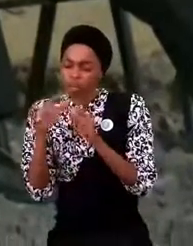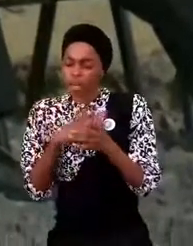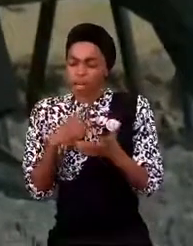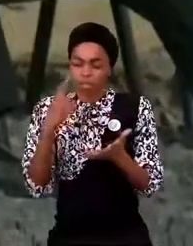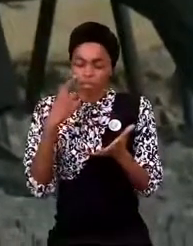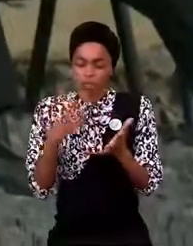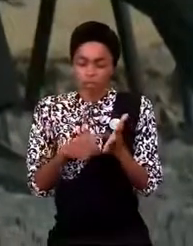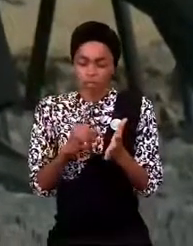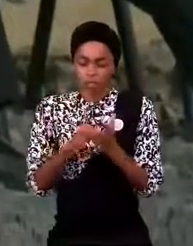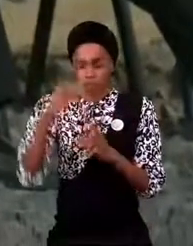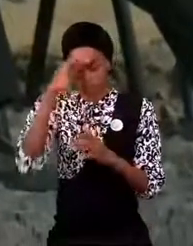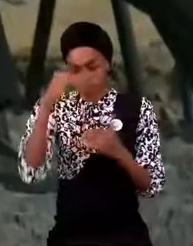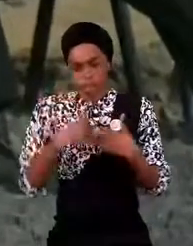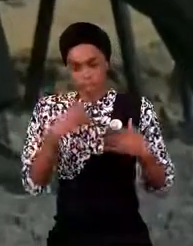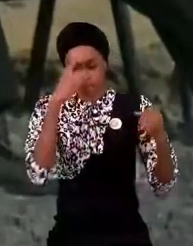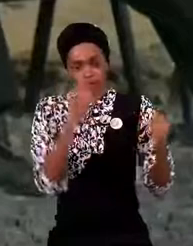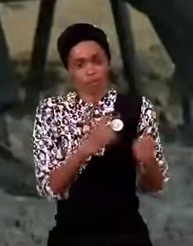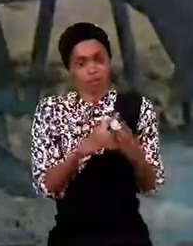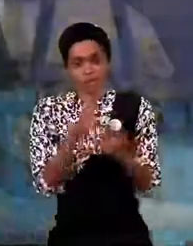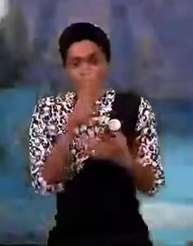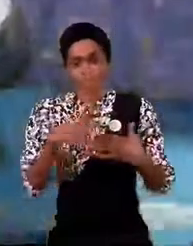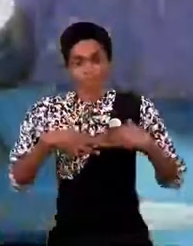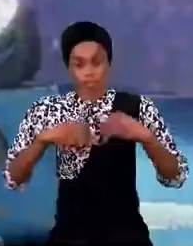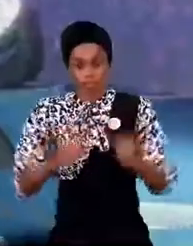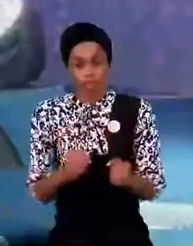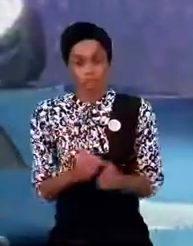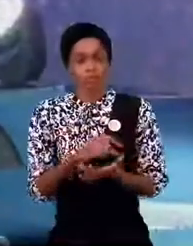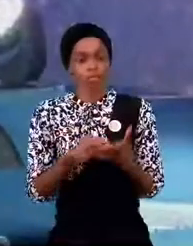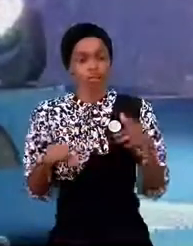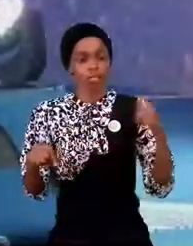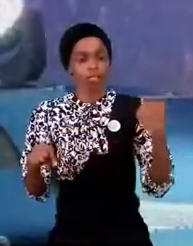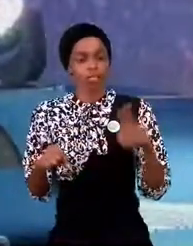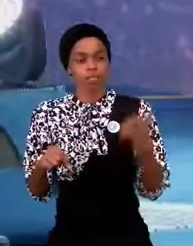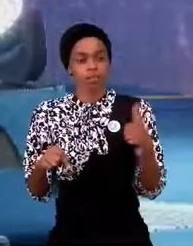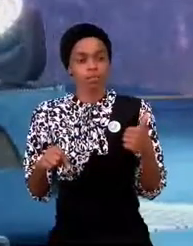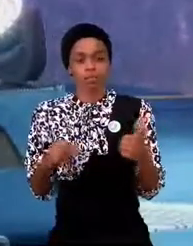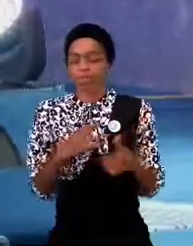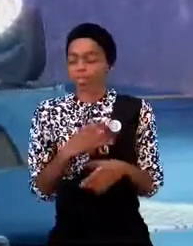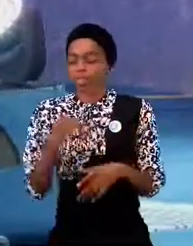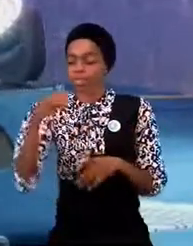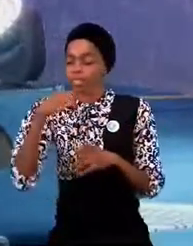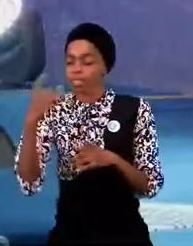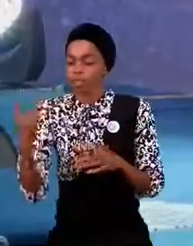Verset 10 dit d'une voix forte, « Lève-toi droit sur tes pieds. »